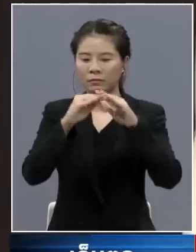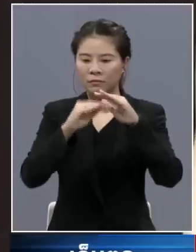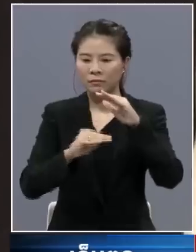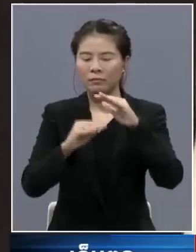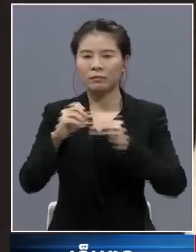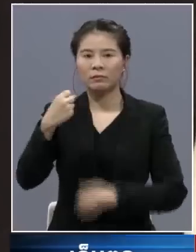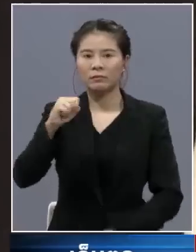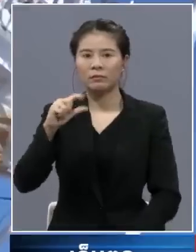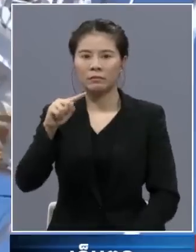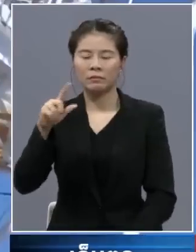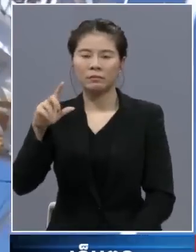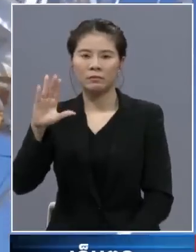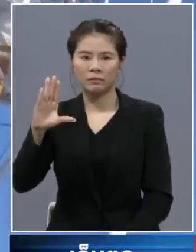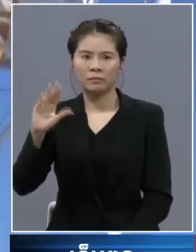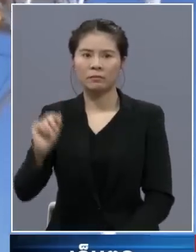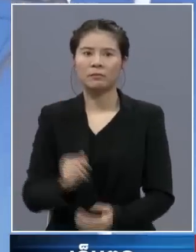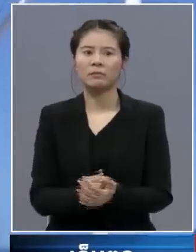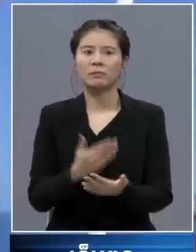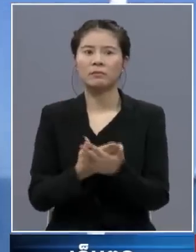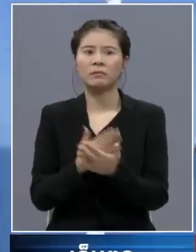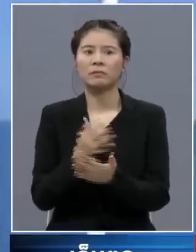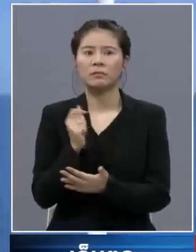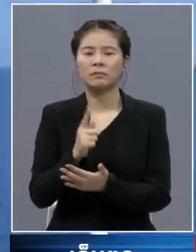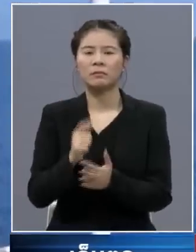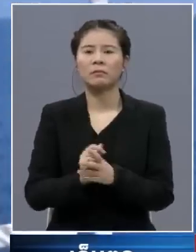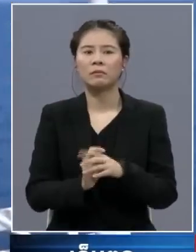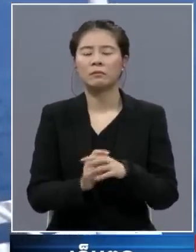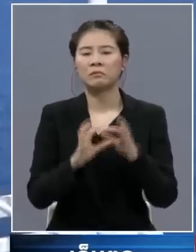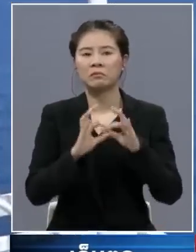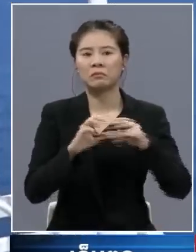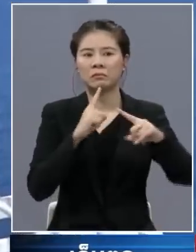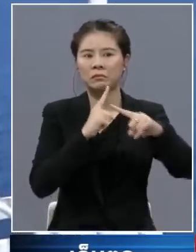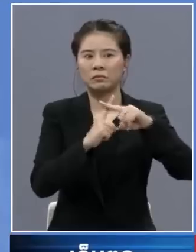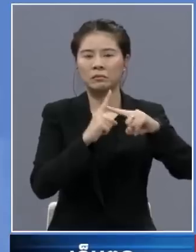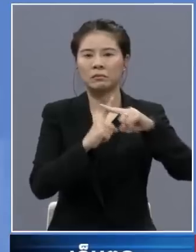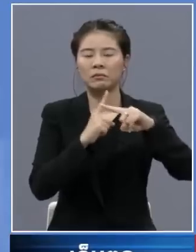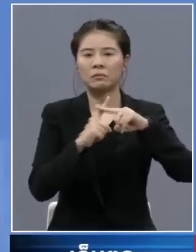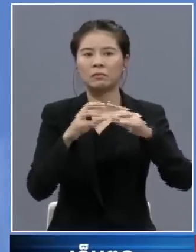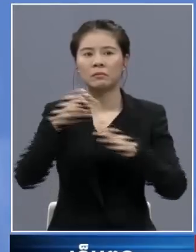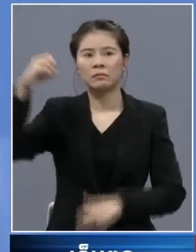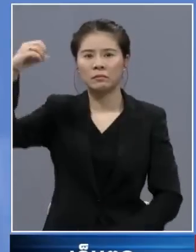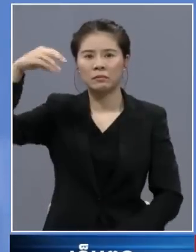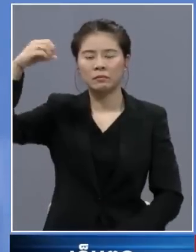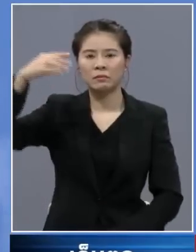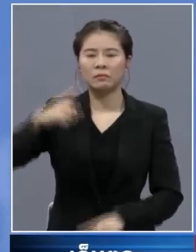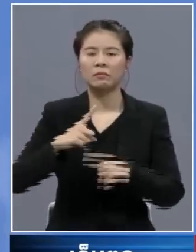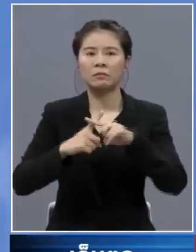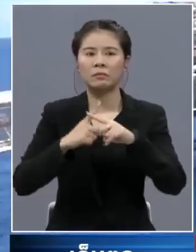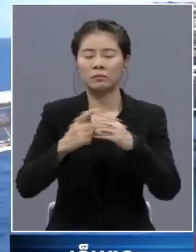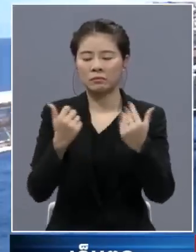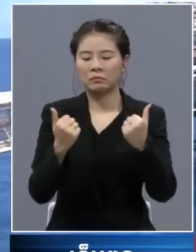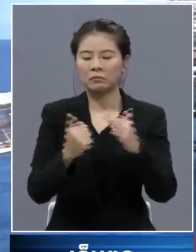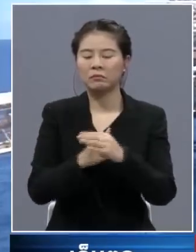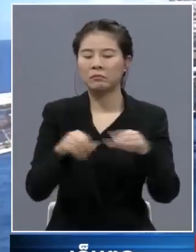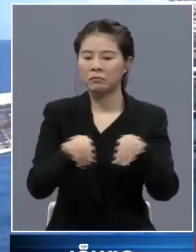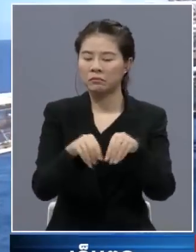เหรียญสหรัฐต่อล้าน BTU มันเป็นปัจจัยบวกนะครับต่อต้นทุนการผลิตไฟฟ้าพอต้นทุนต่ำลงปลัดกระทร